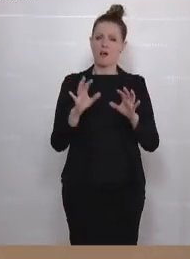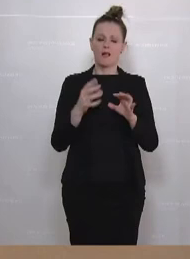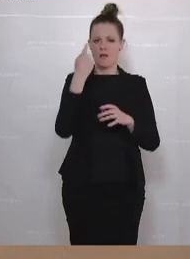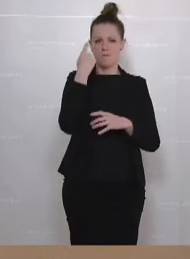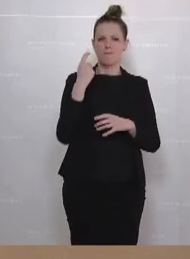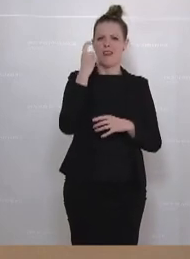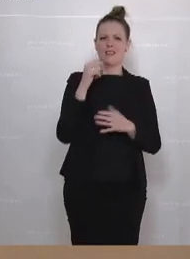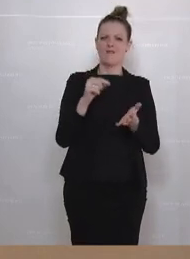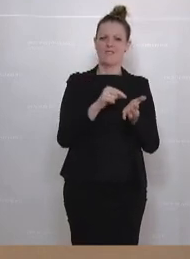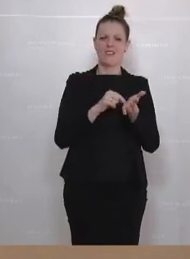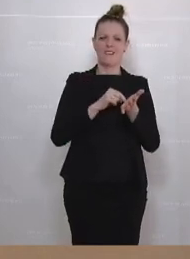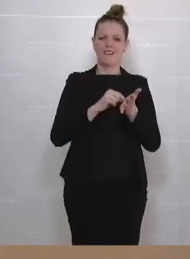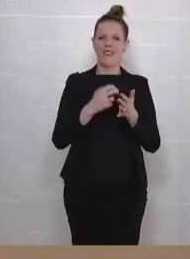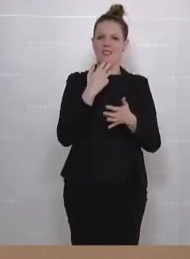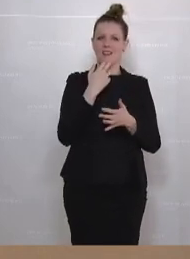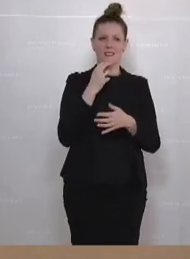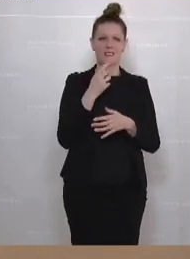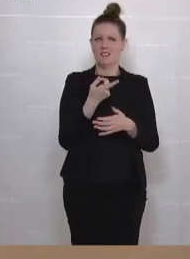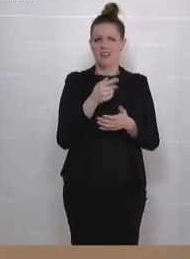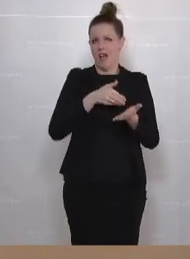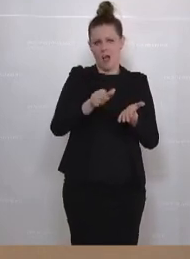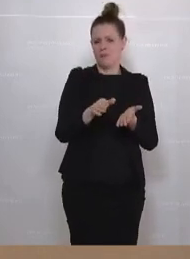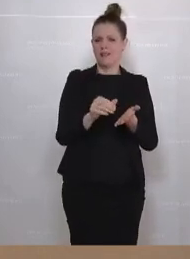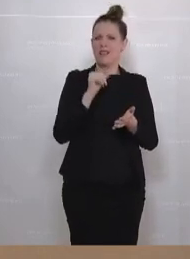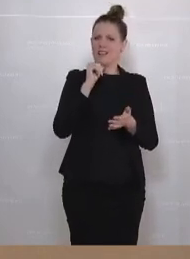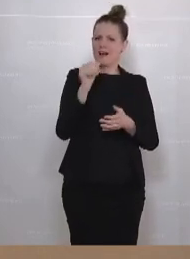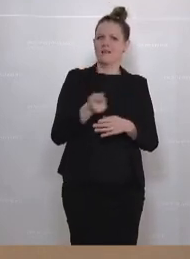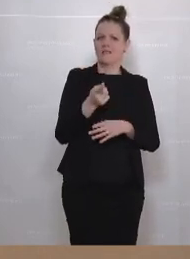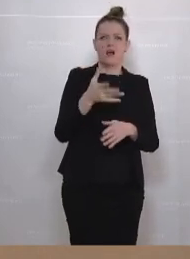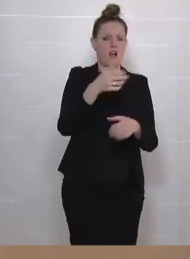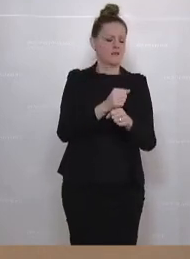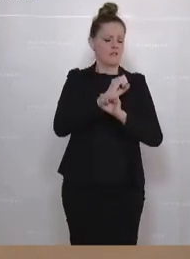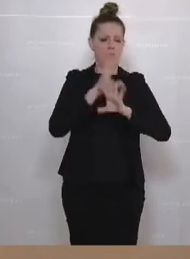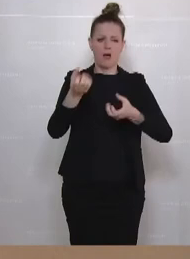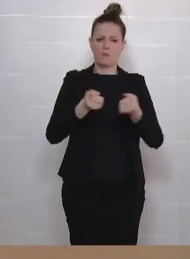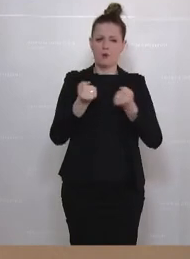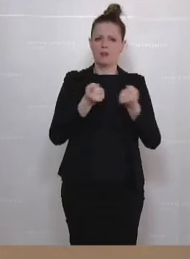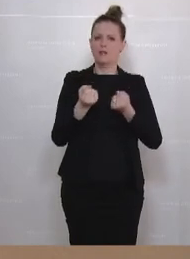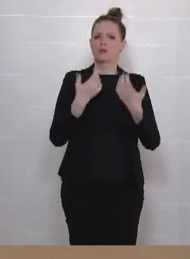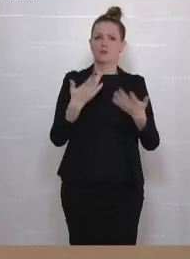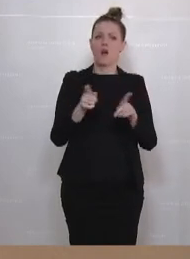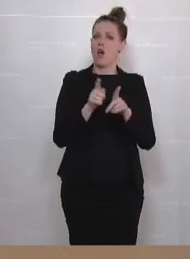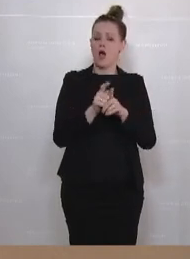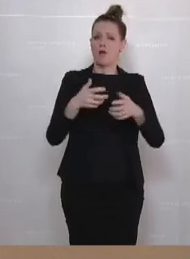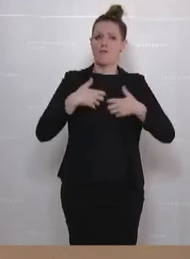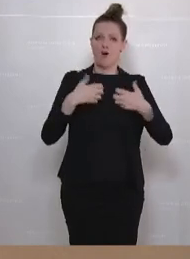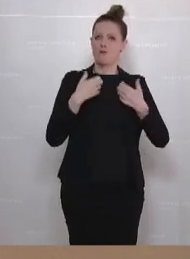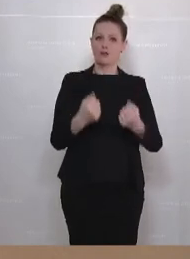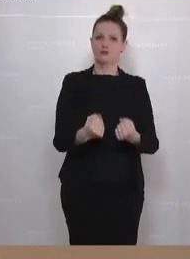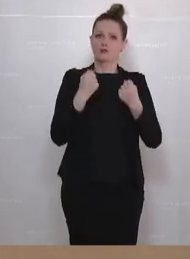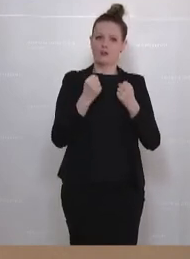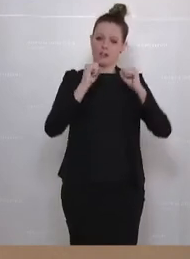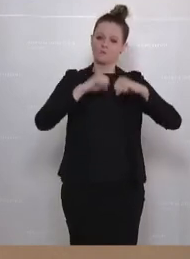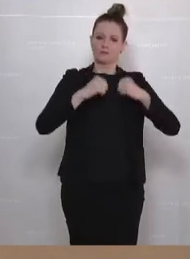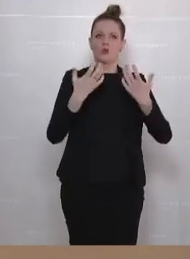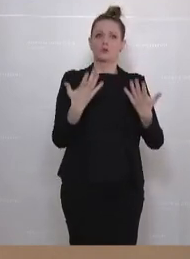Quelle erneuerbarer Energie oder Nachhaltigkeit. Da haben wir eine ganz klare Politik und ich freue mich auch sehr einen starken Konsens über alle Parteien. Und in